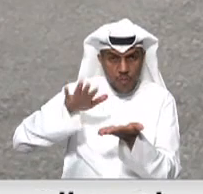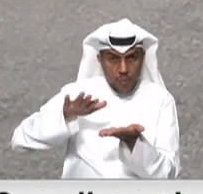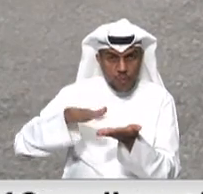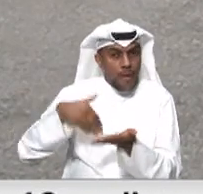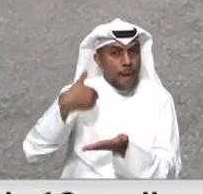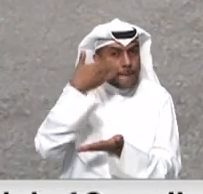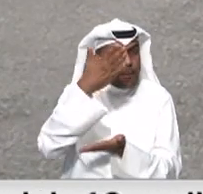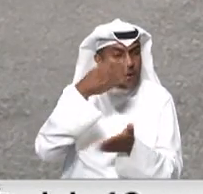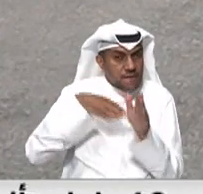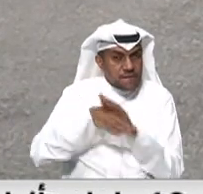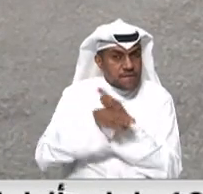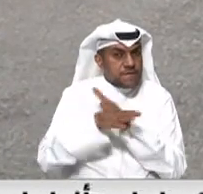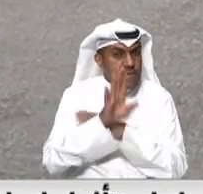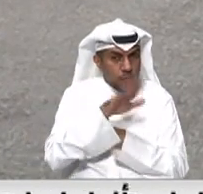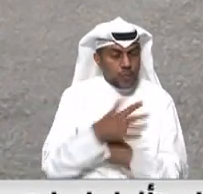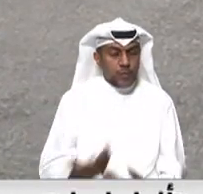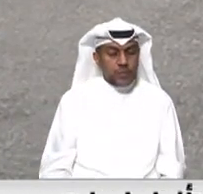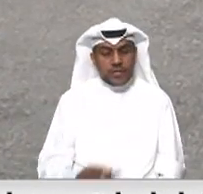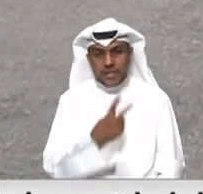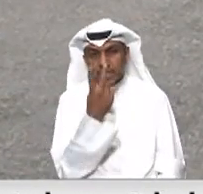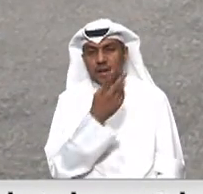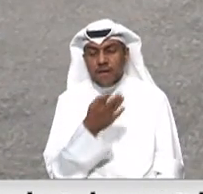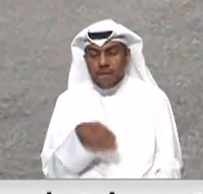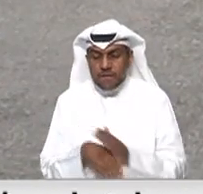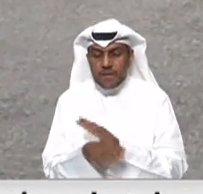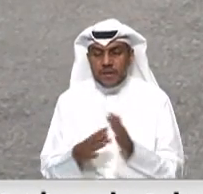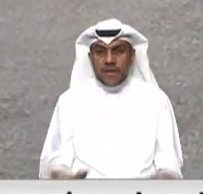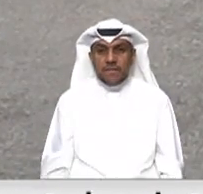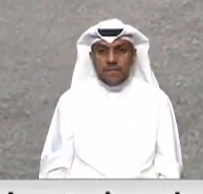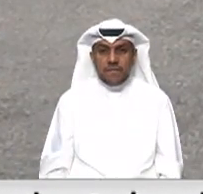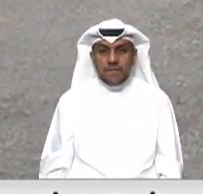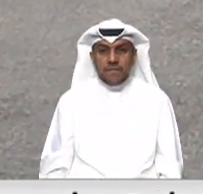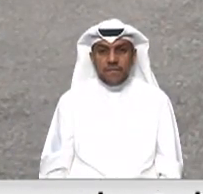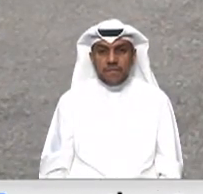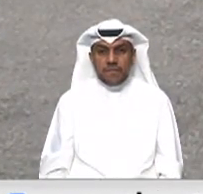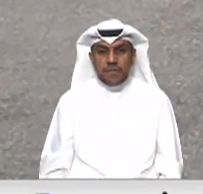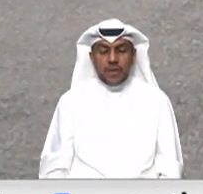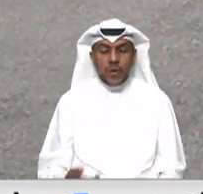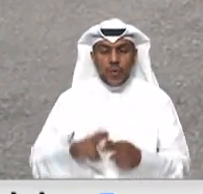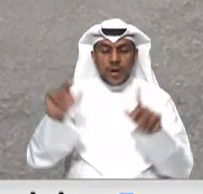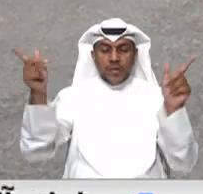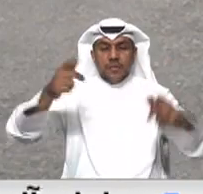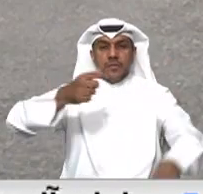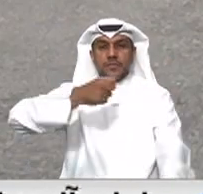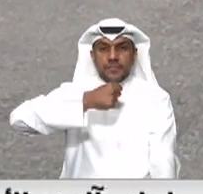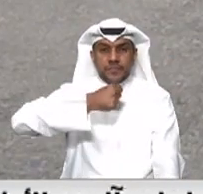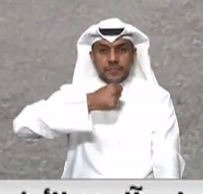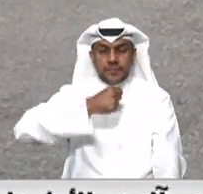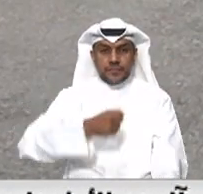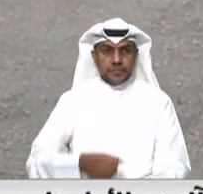المحتلة ولا سيما قطاع غزة. من مقر الأمم المتحدة في جنيف، دينا أبي صعب، تلفزيون دولة الكويت.